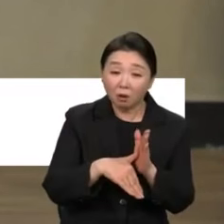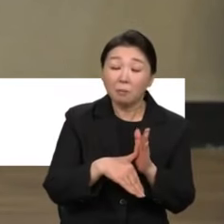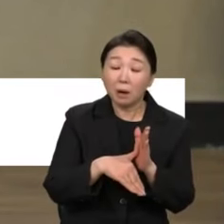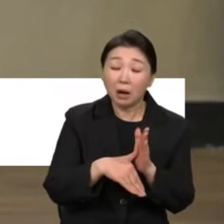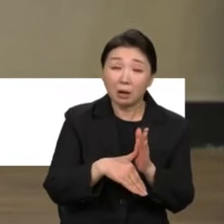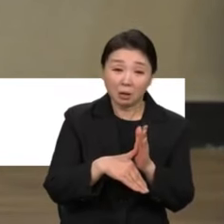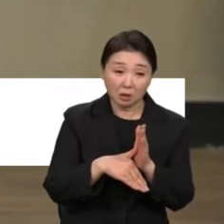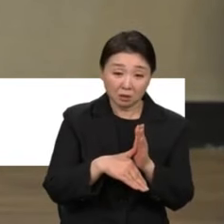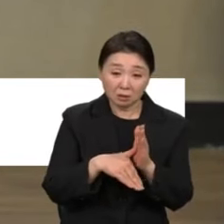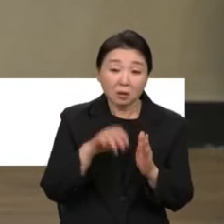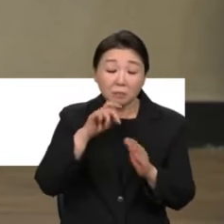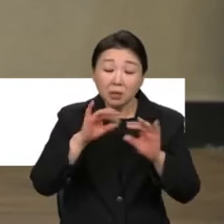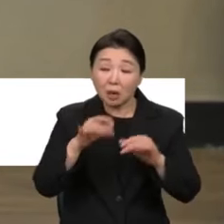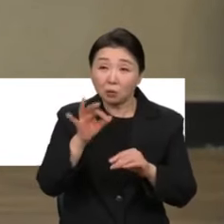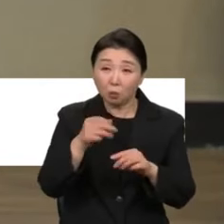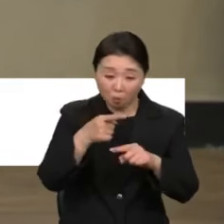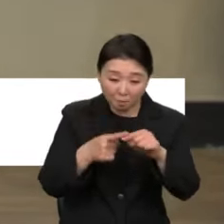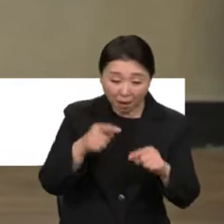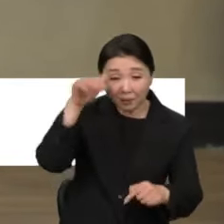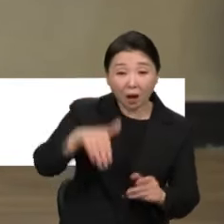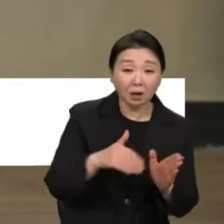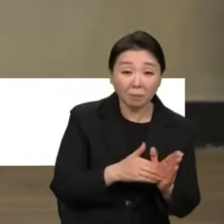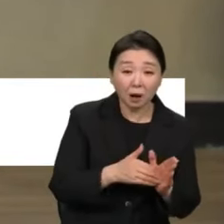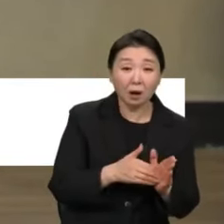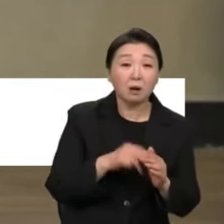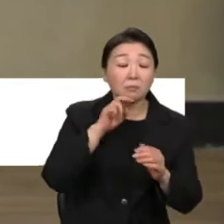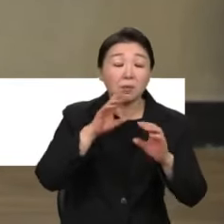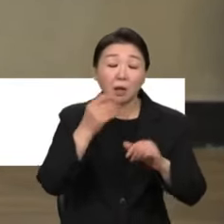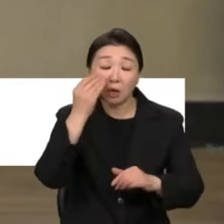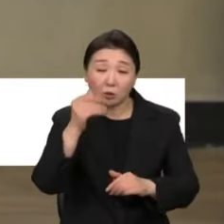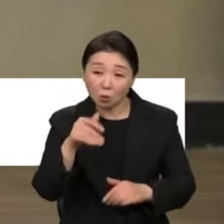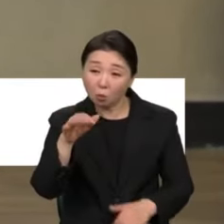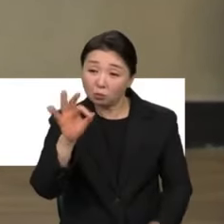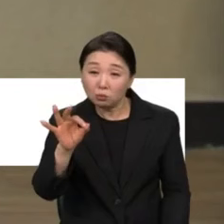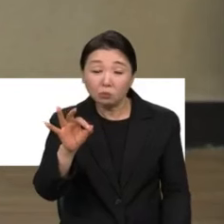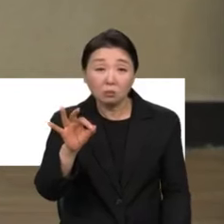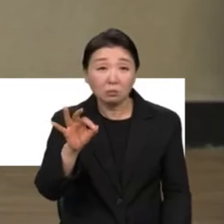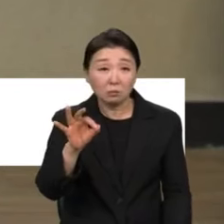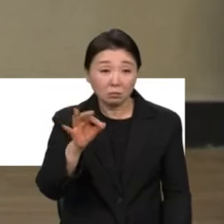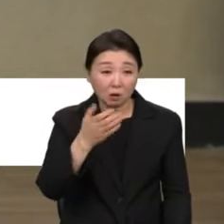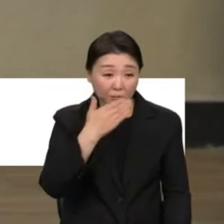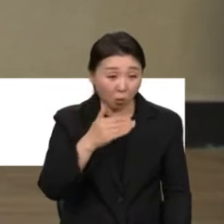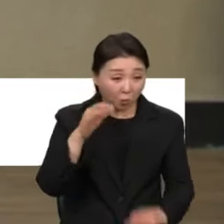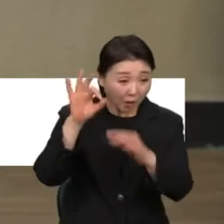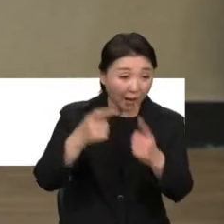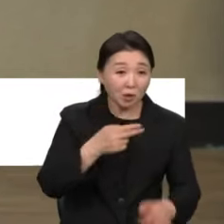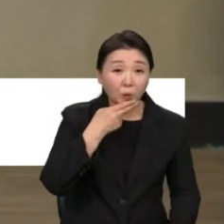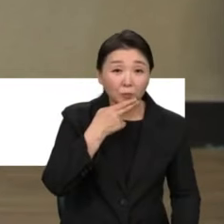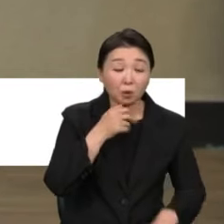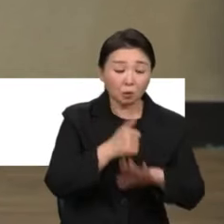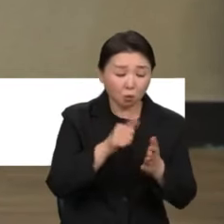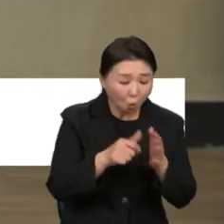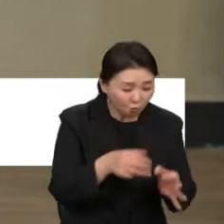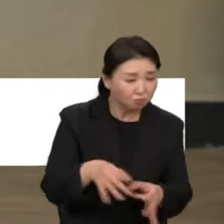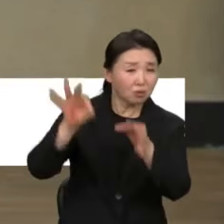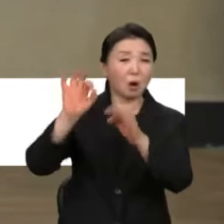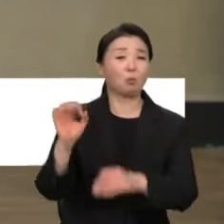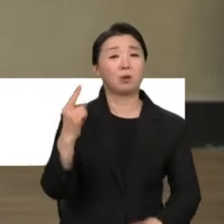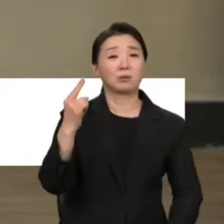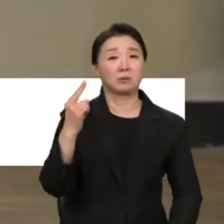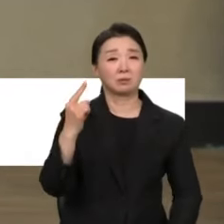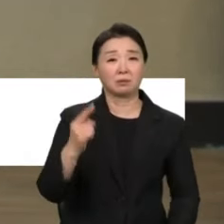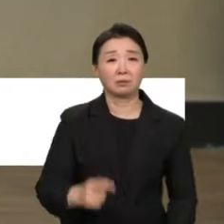하락했으나 밀가루 식용유 등 식품 가격에 제대로 반영되지 않아 고물가를 유발한다는